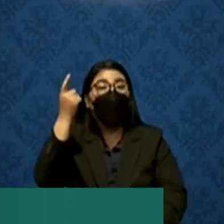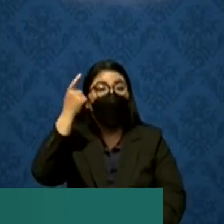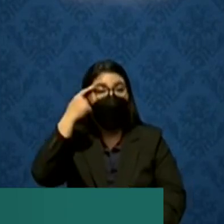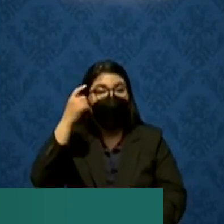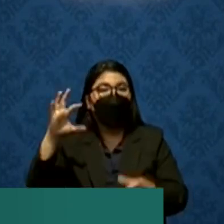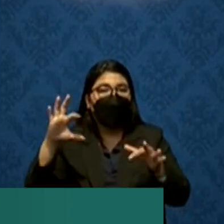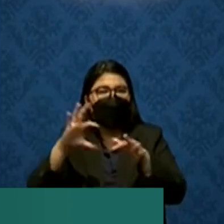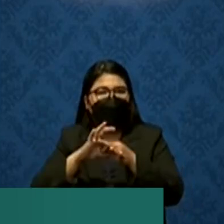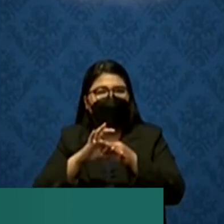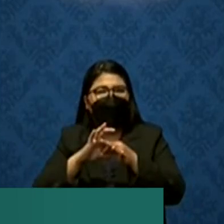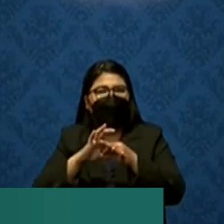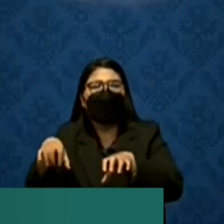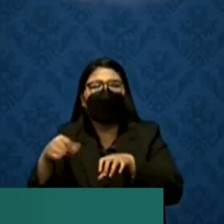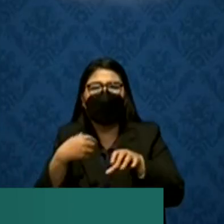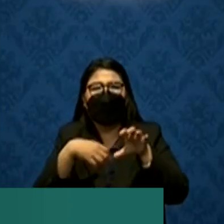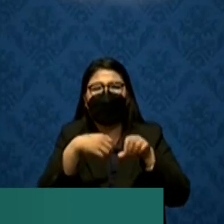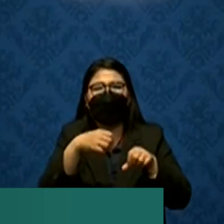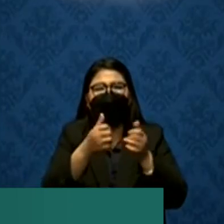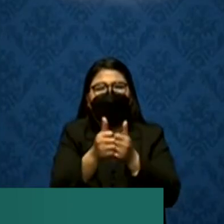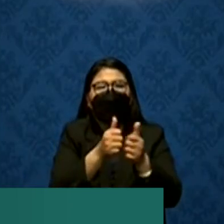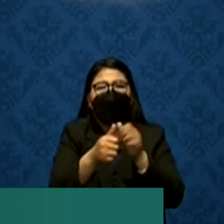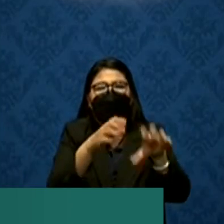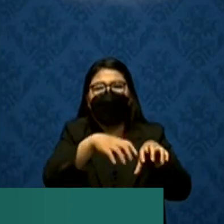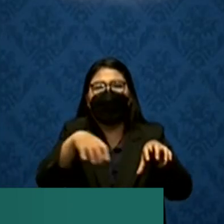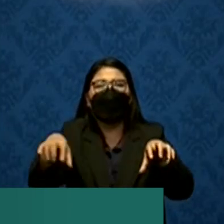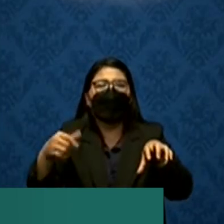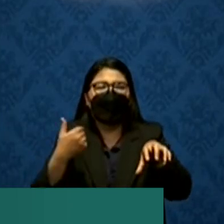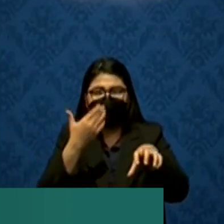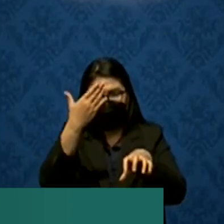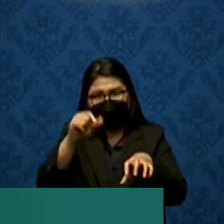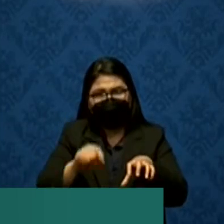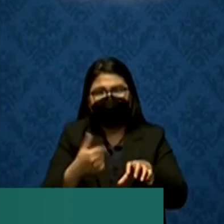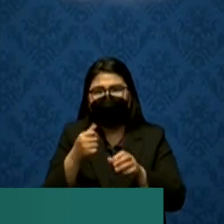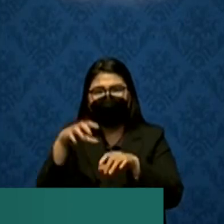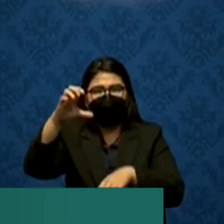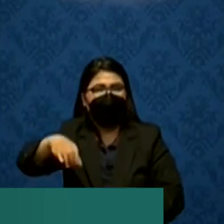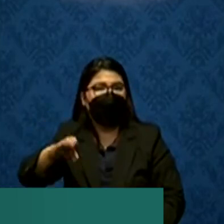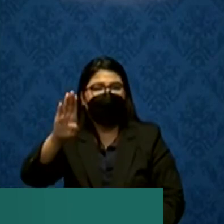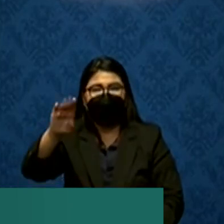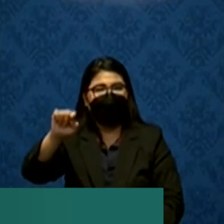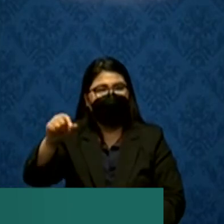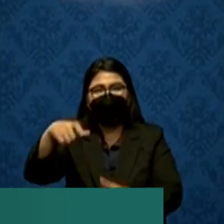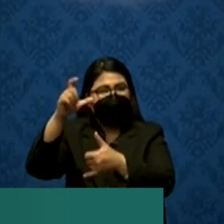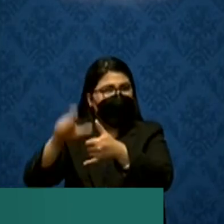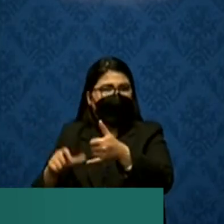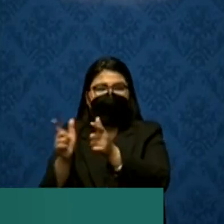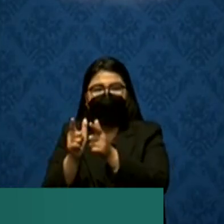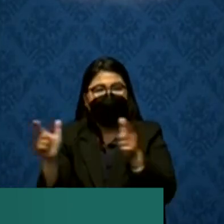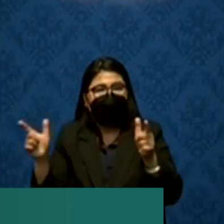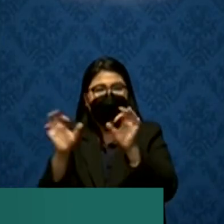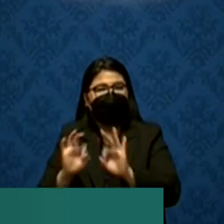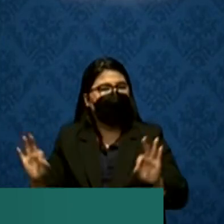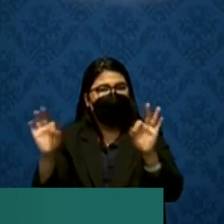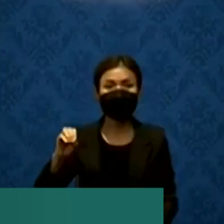กรรมที่อยู่อาศัยแล้วก็ท่าเรือนะครับบริเวณแหลมฉบังอีกนะครับซึ่งตรงนี้เนี่ยการดำเนินการนะครับมันจะต้องมีความ